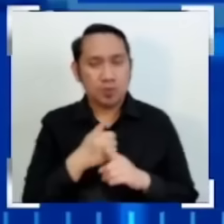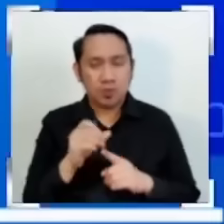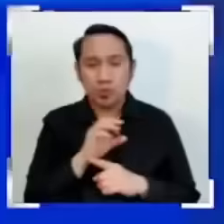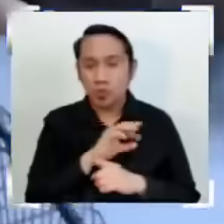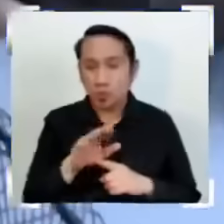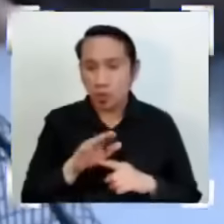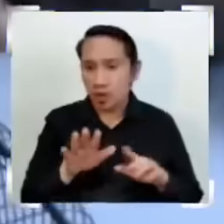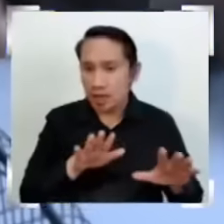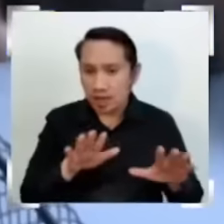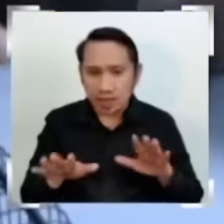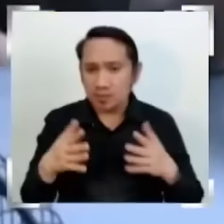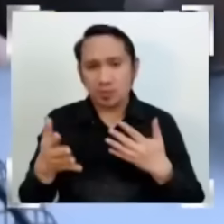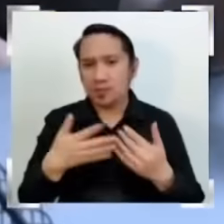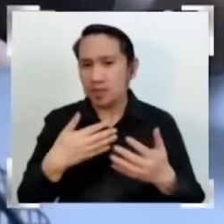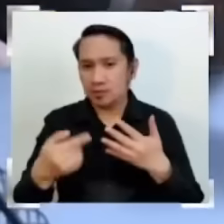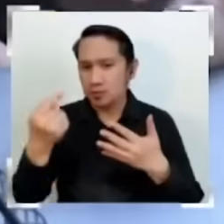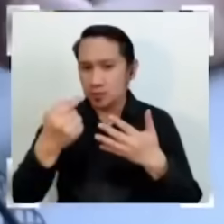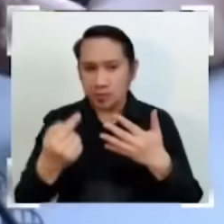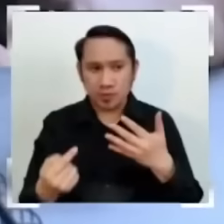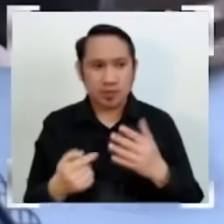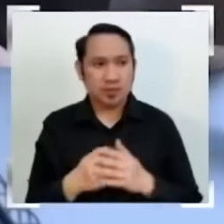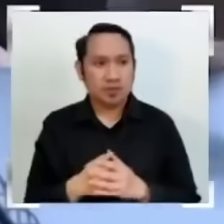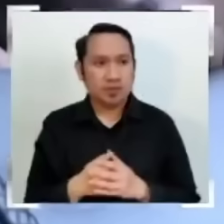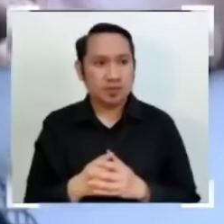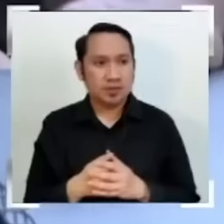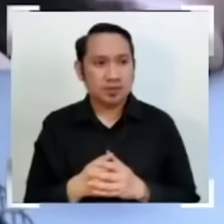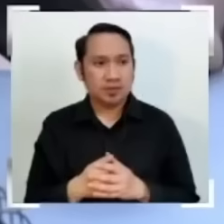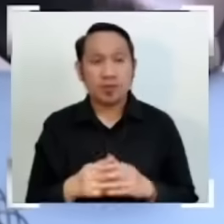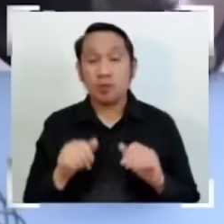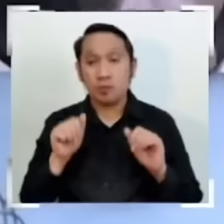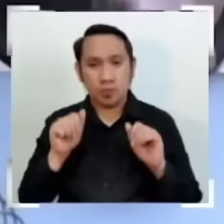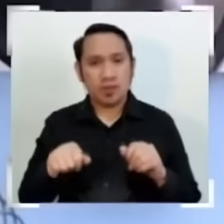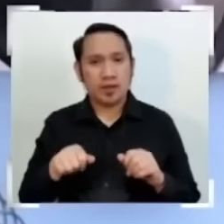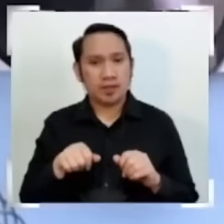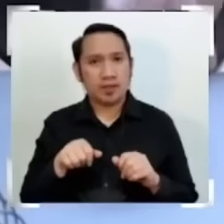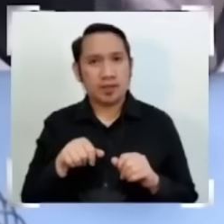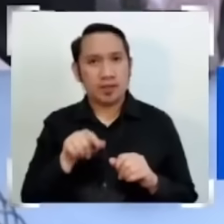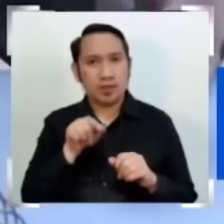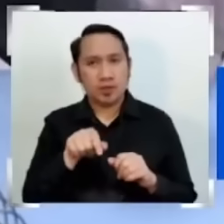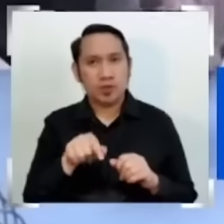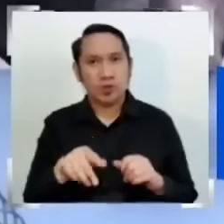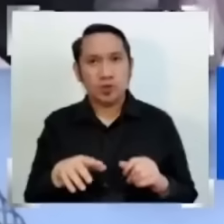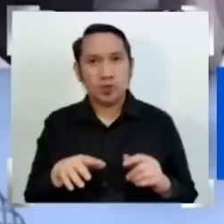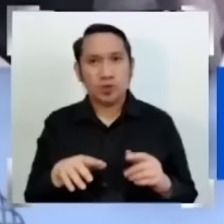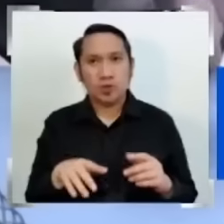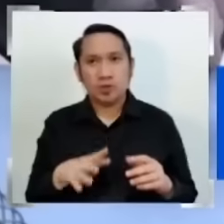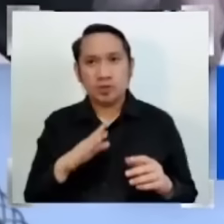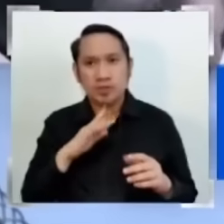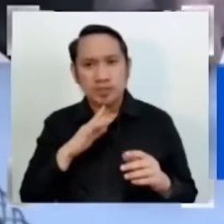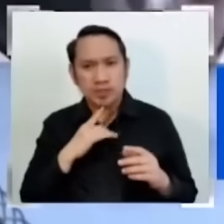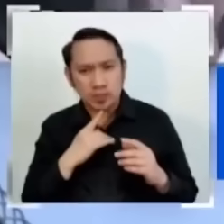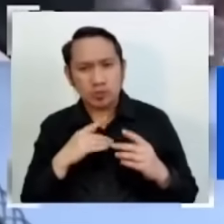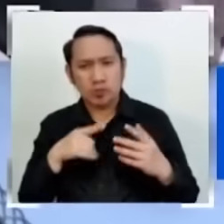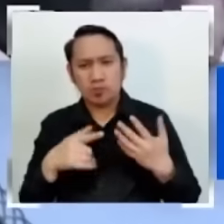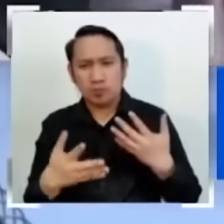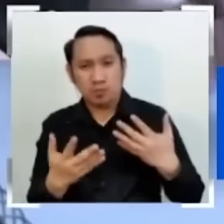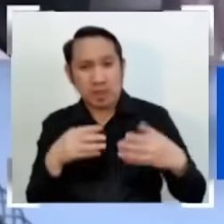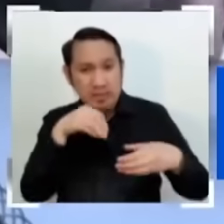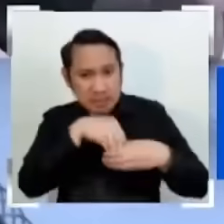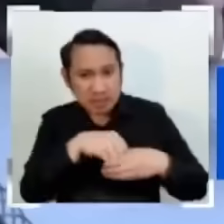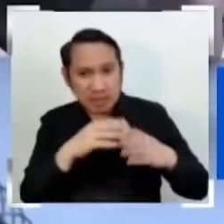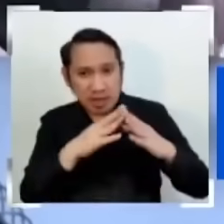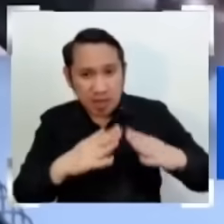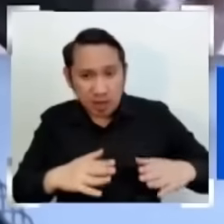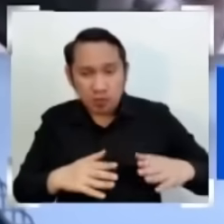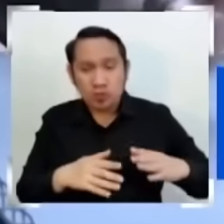employer. Ginawa sa KLB pwedeng aggravating circumstances ng serious illegal detention with aggravating circumstances